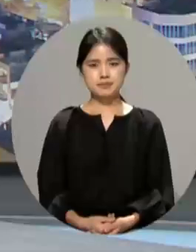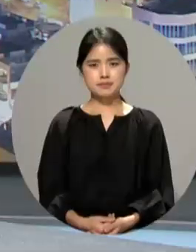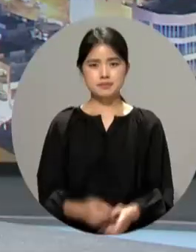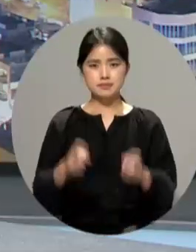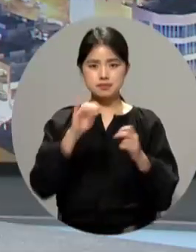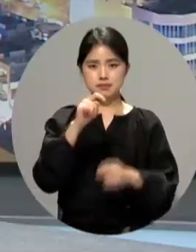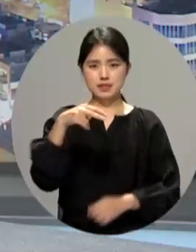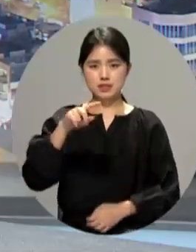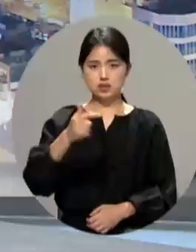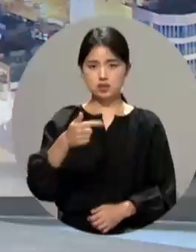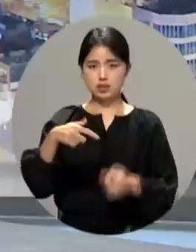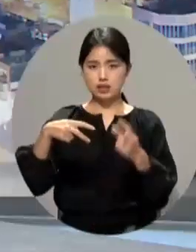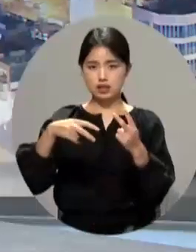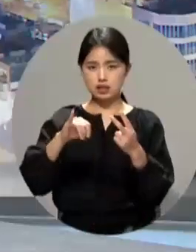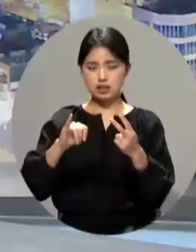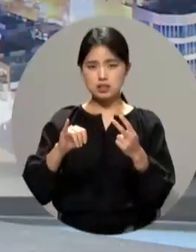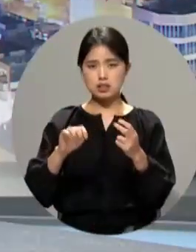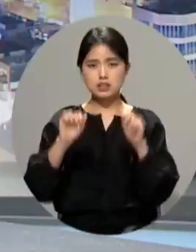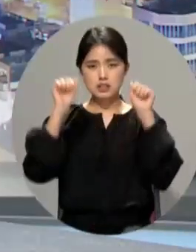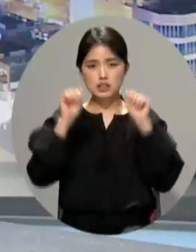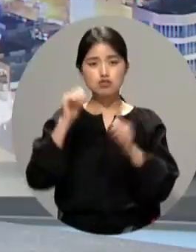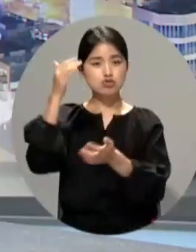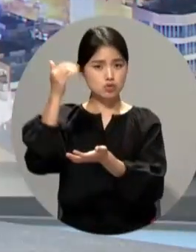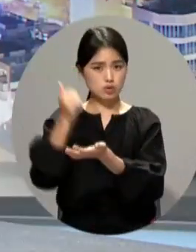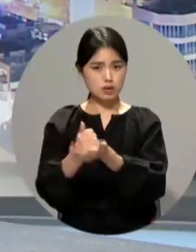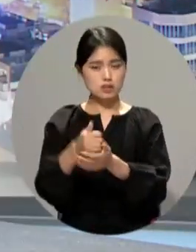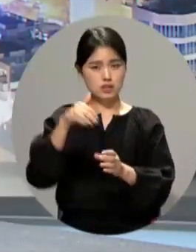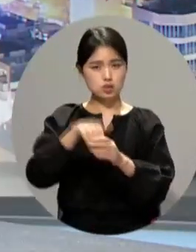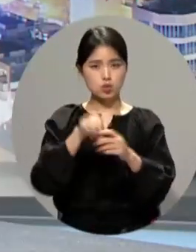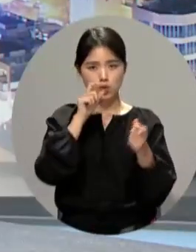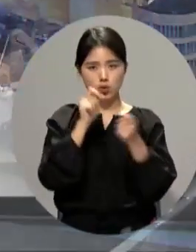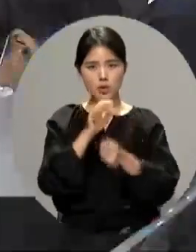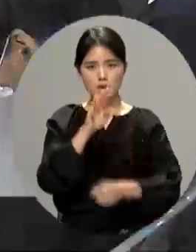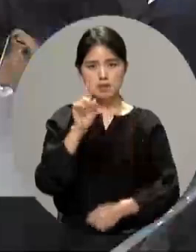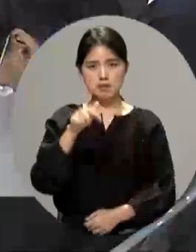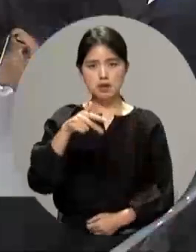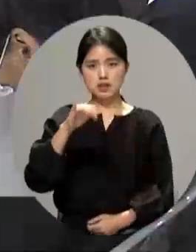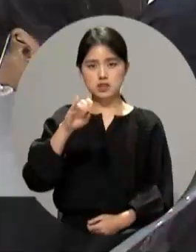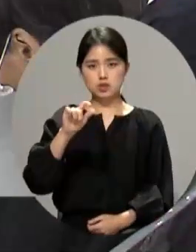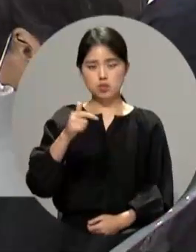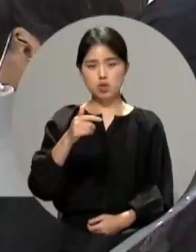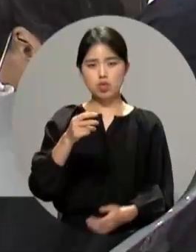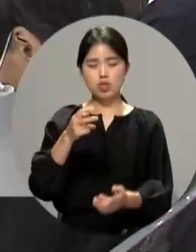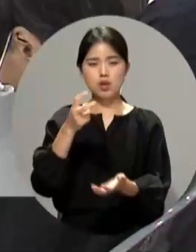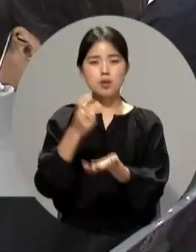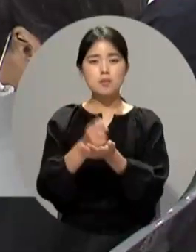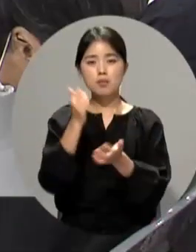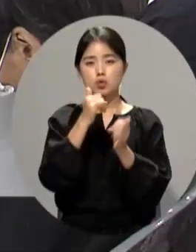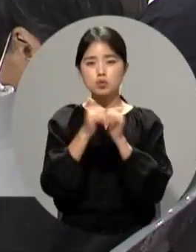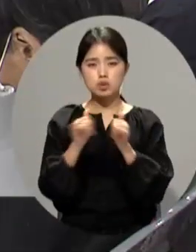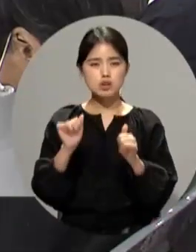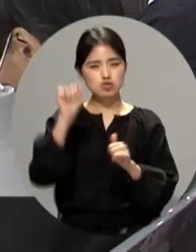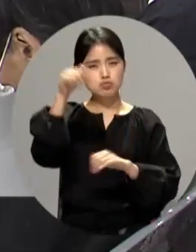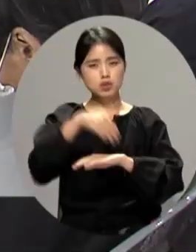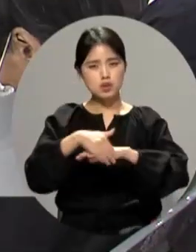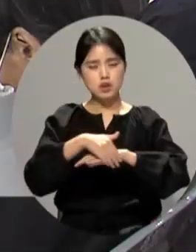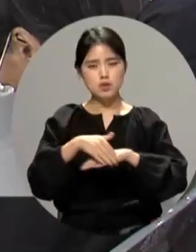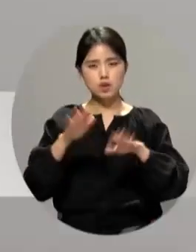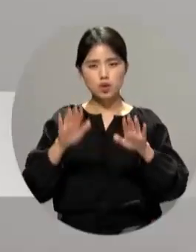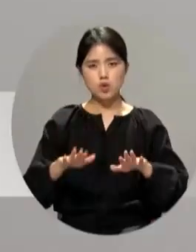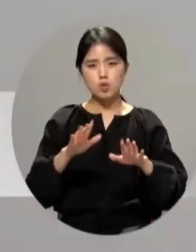민선 2기 전주시 체육회장 선거를 앞두고 박지원 변호사가 출마를 선언했습니다. 박지원 변호사는 오늘